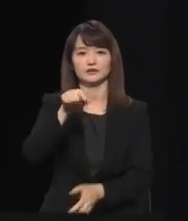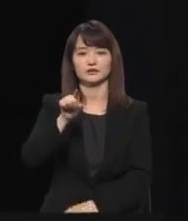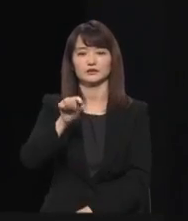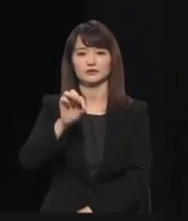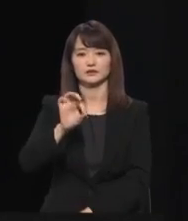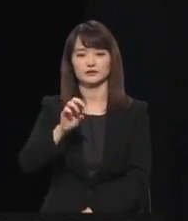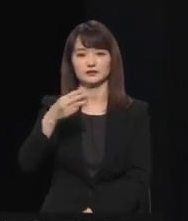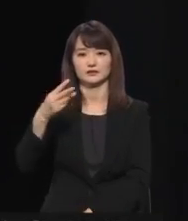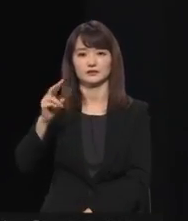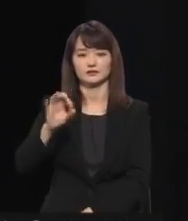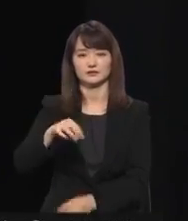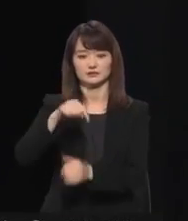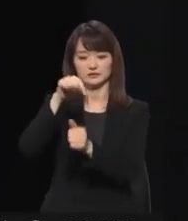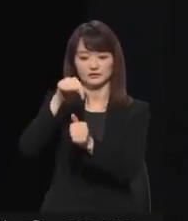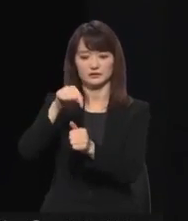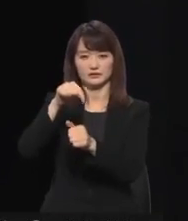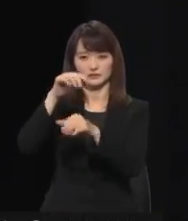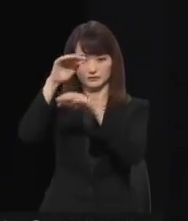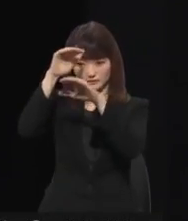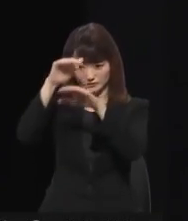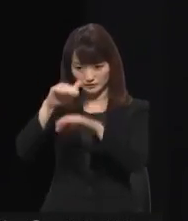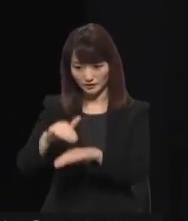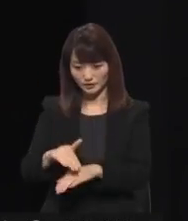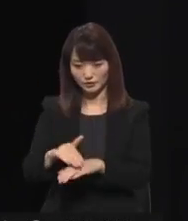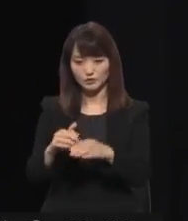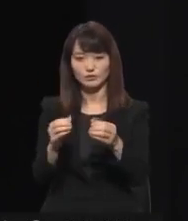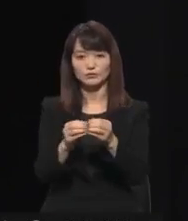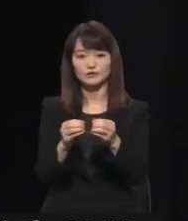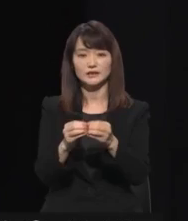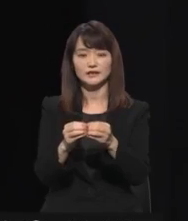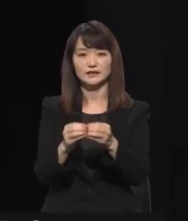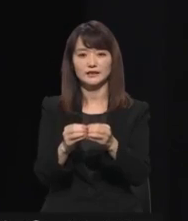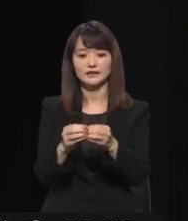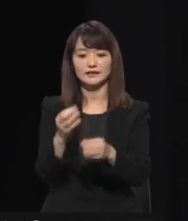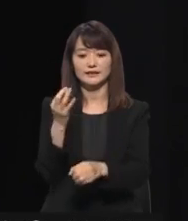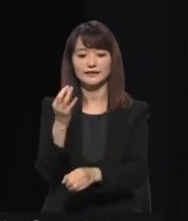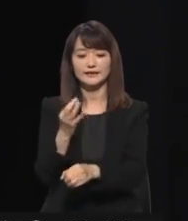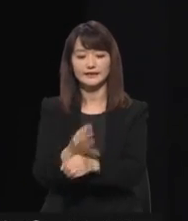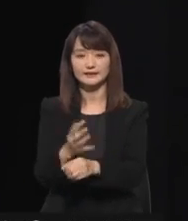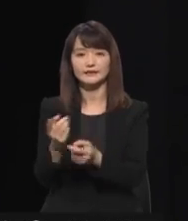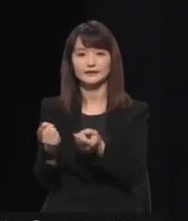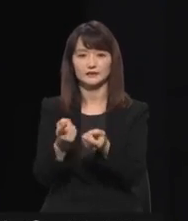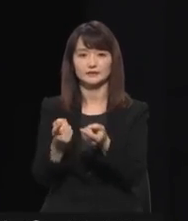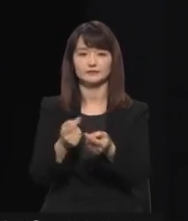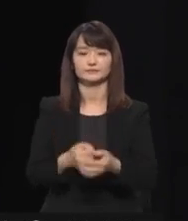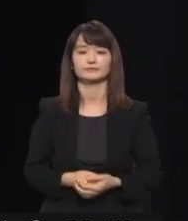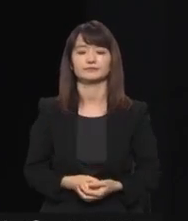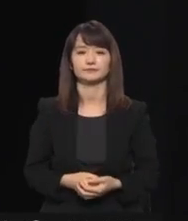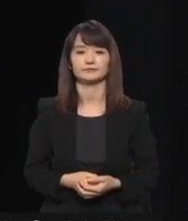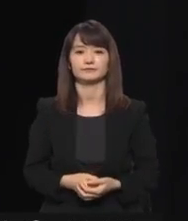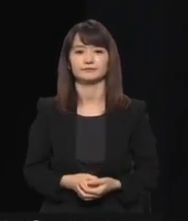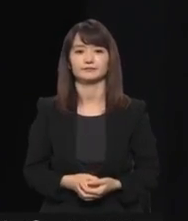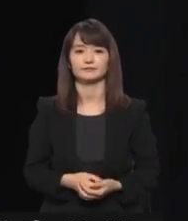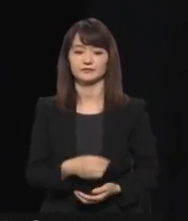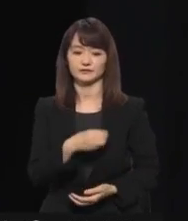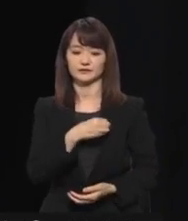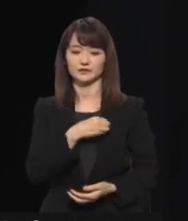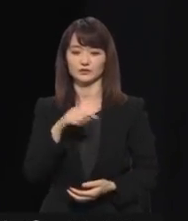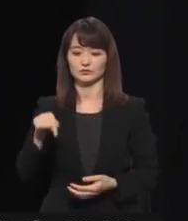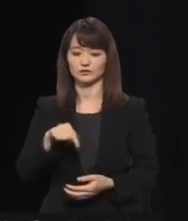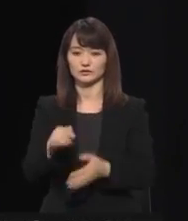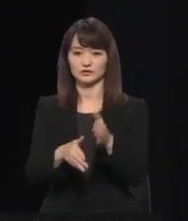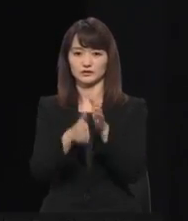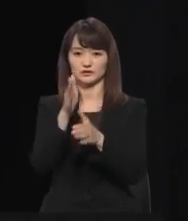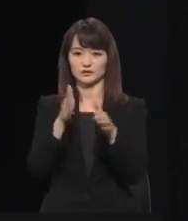간단한 문제 간단한 문장으로 좀 조종하는 것 그 다음에 또 전체 당원 가운데서 예를 들어서 시도다 의